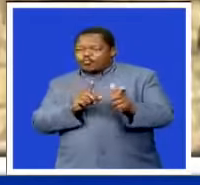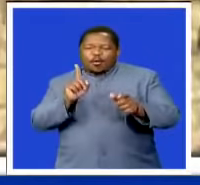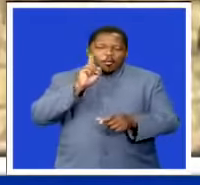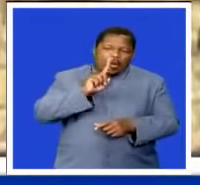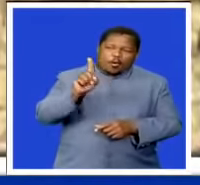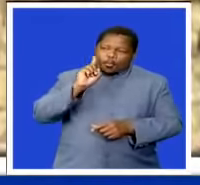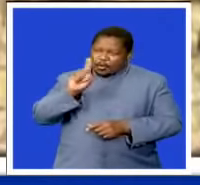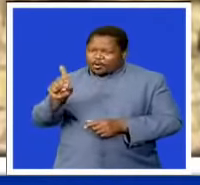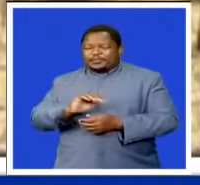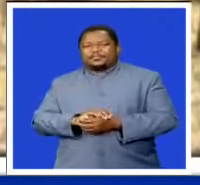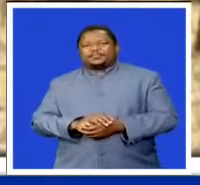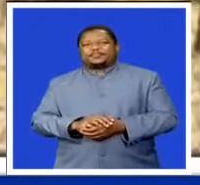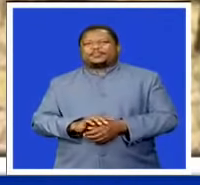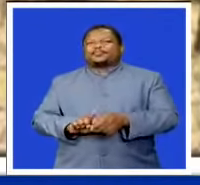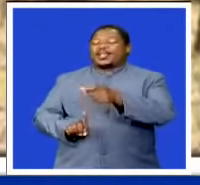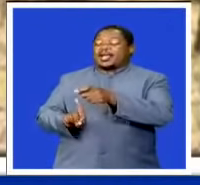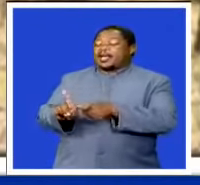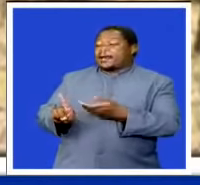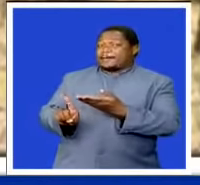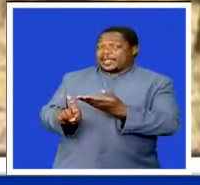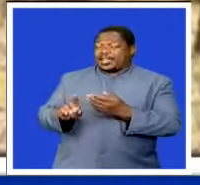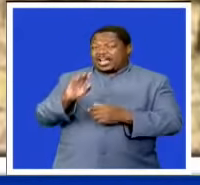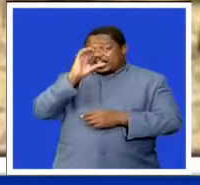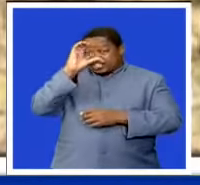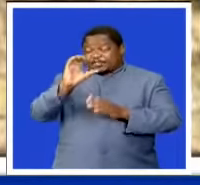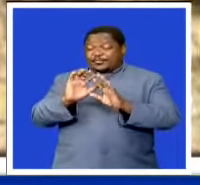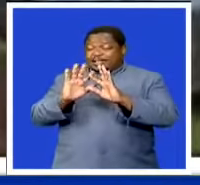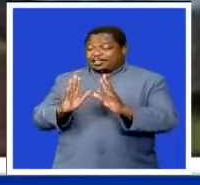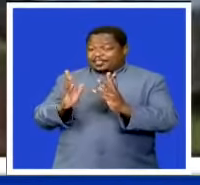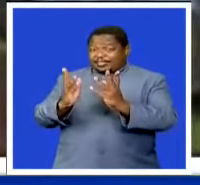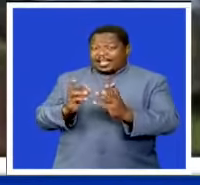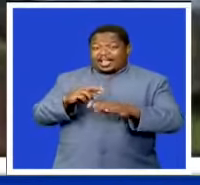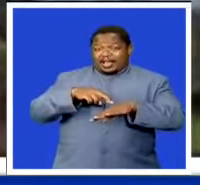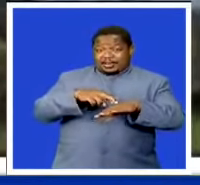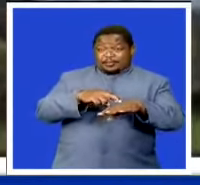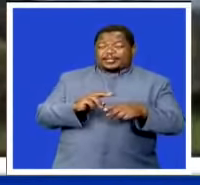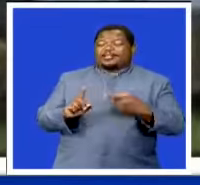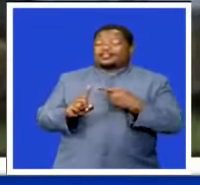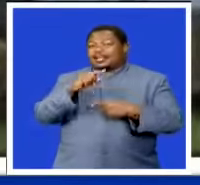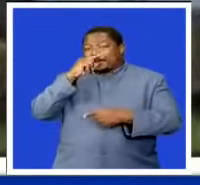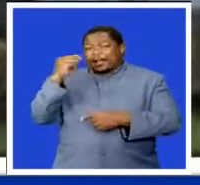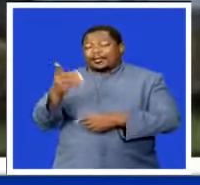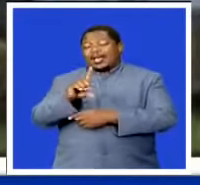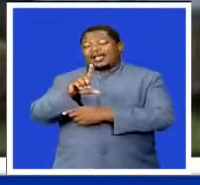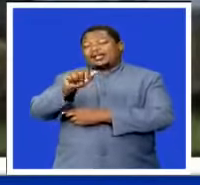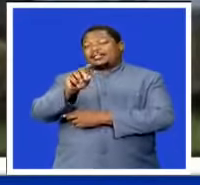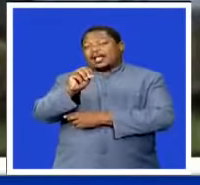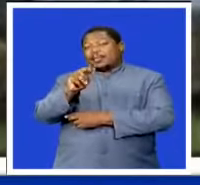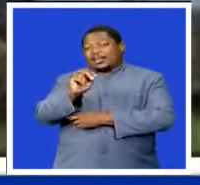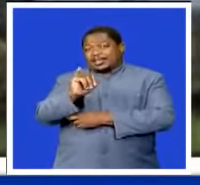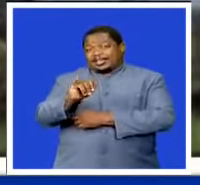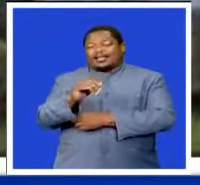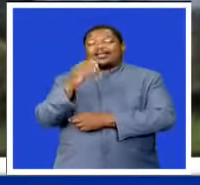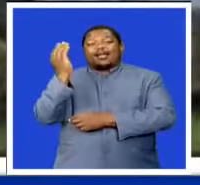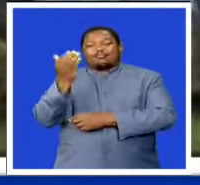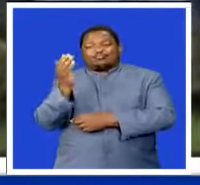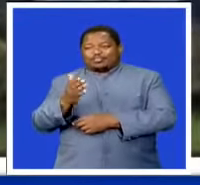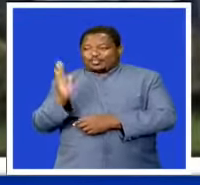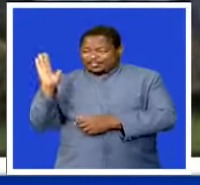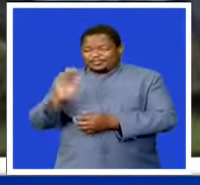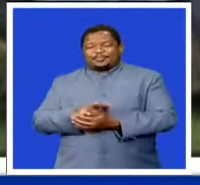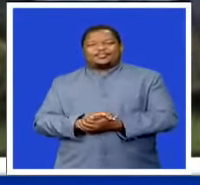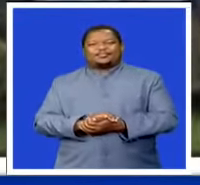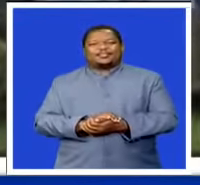ekhathi kuswelakala kwekudla kubo bona bamfula badzala. Gadula letiko lapha siphindze nje sibonge